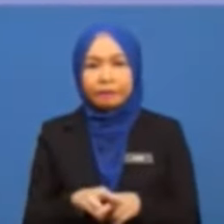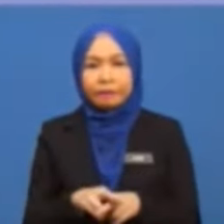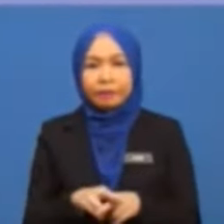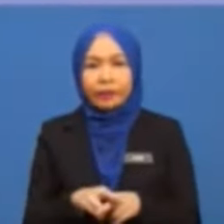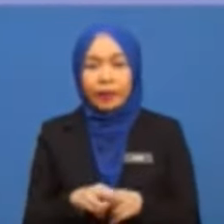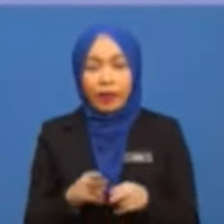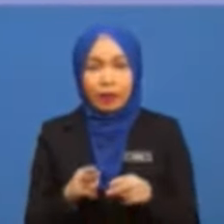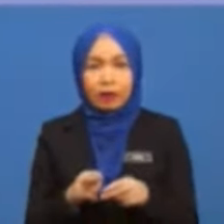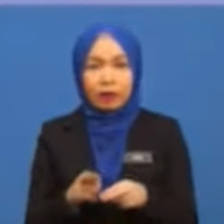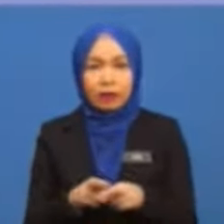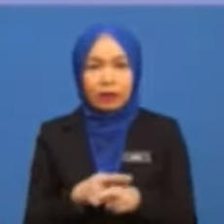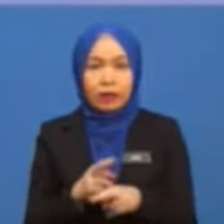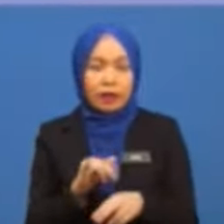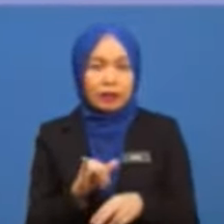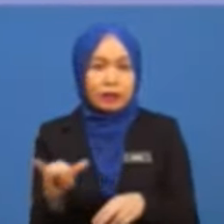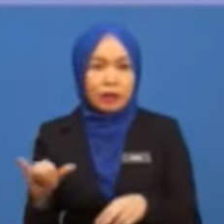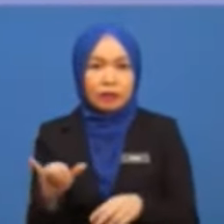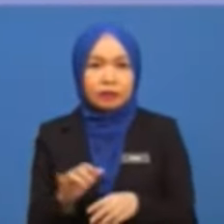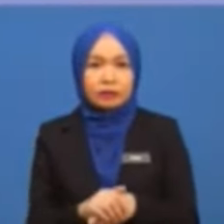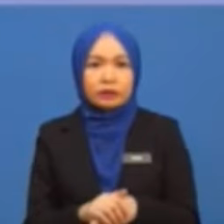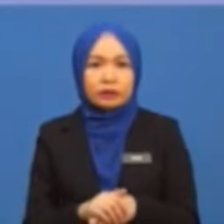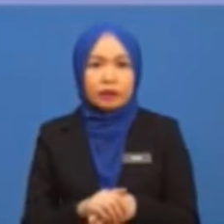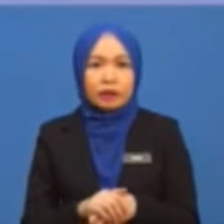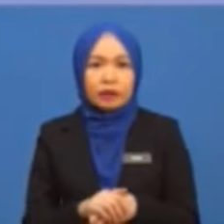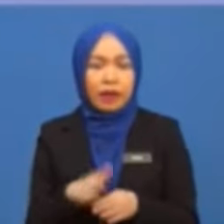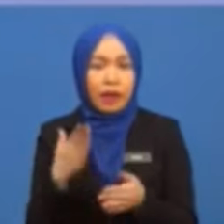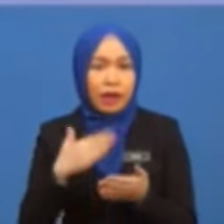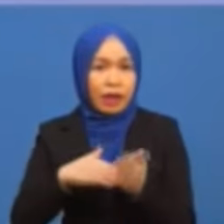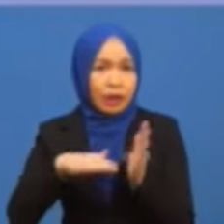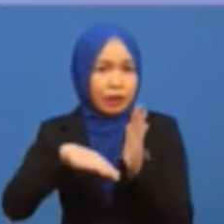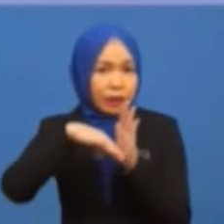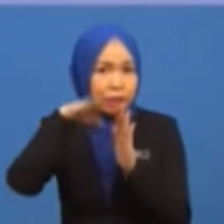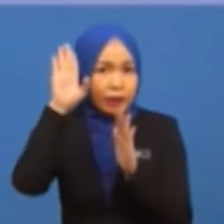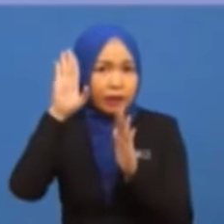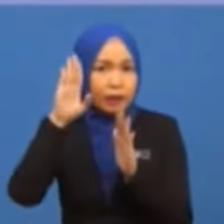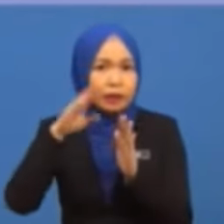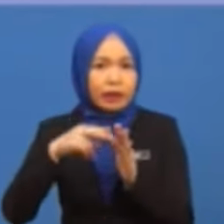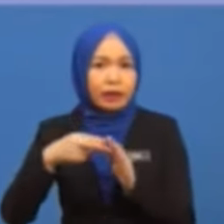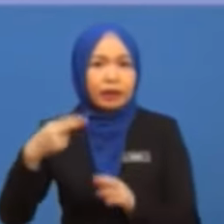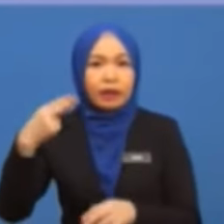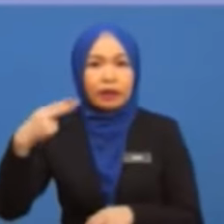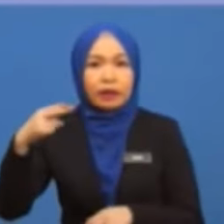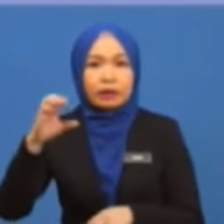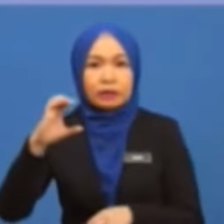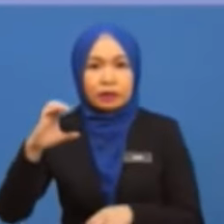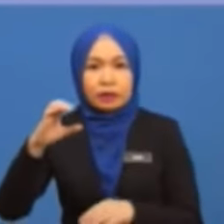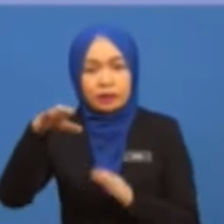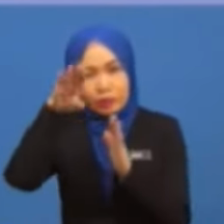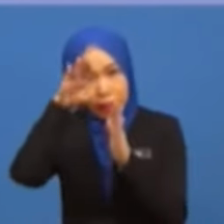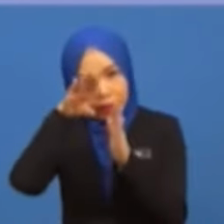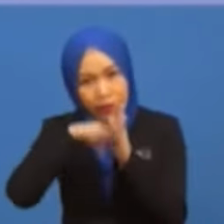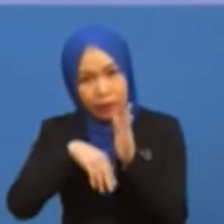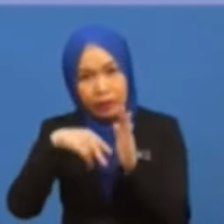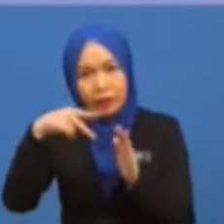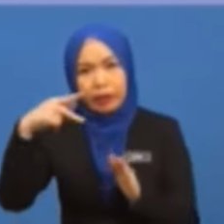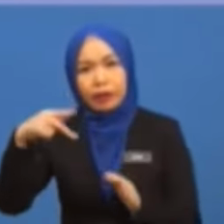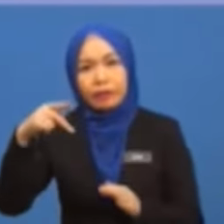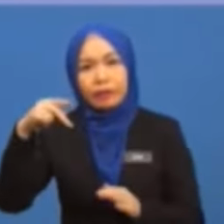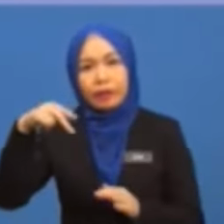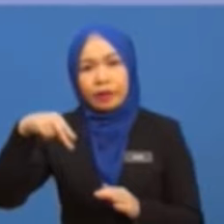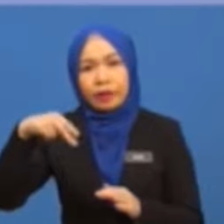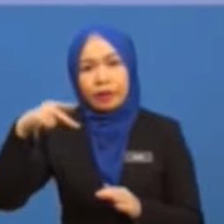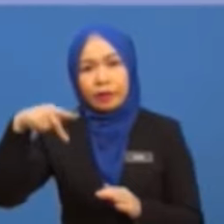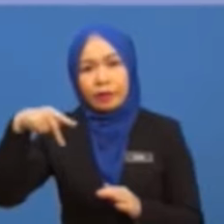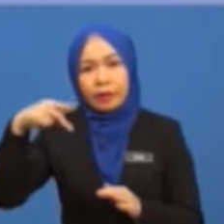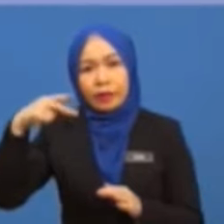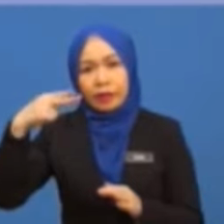bagi eksperimen ini ialah semakin tinggi kepekatan ion hidrogen, semakin rendah nilai pH